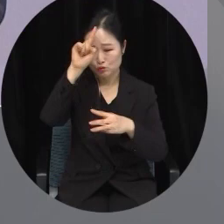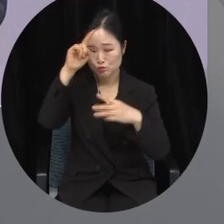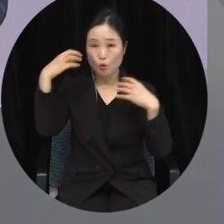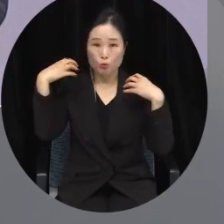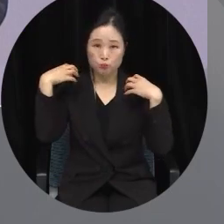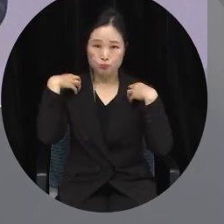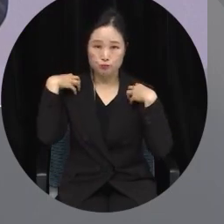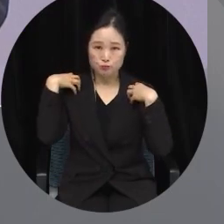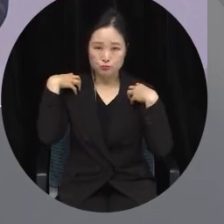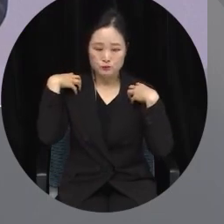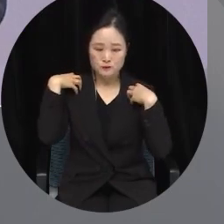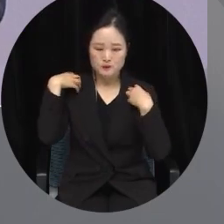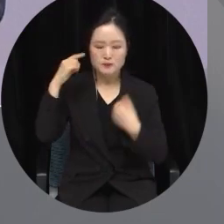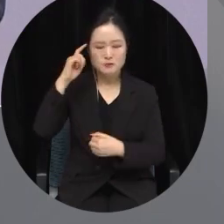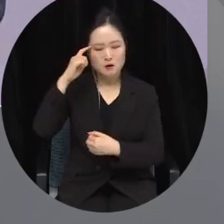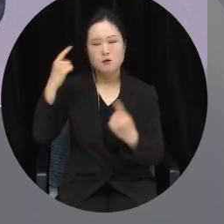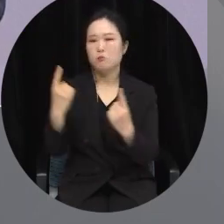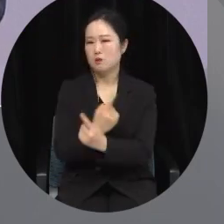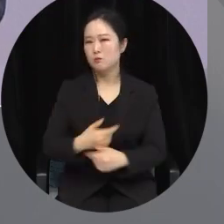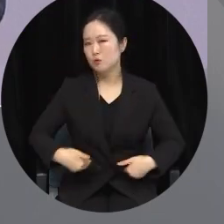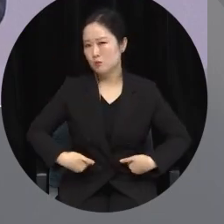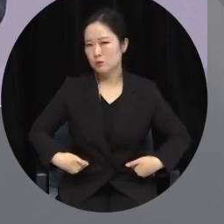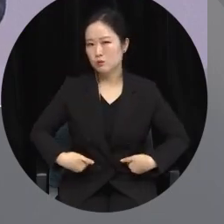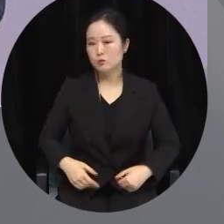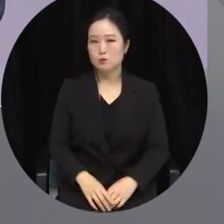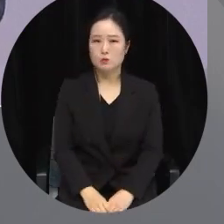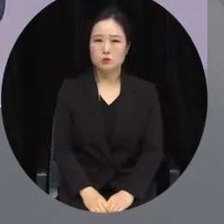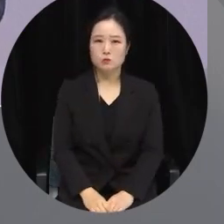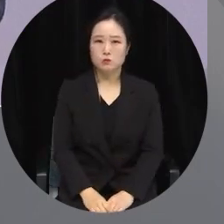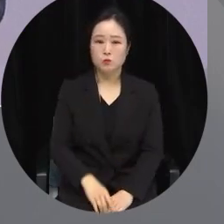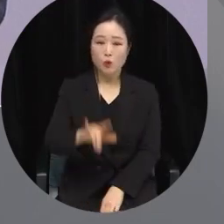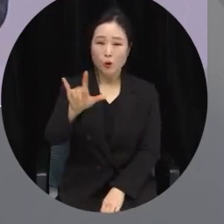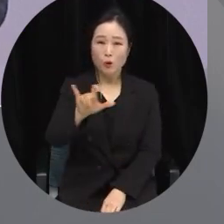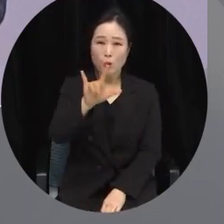있습니다. 코로나 위기라는 전 세계를